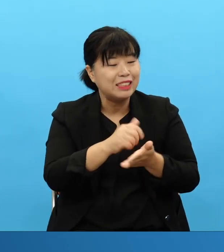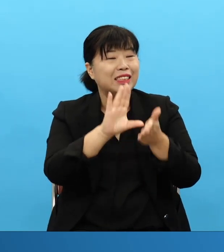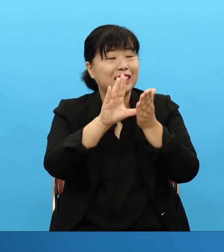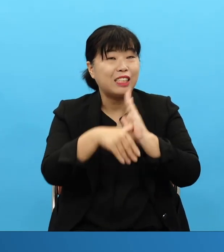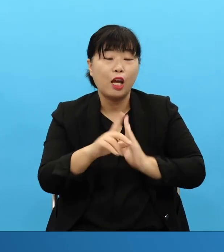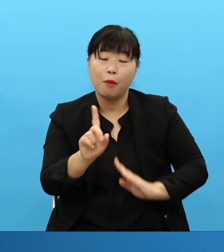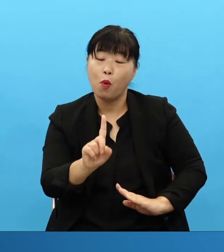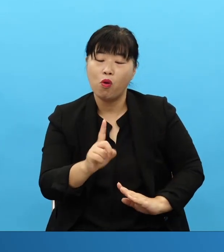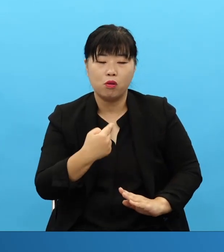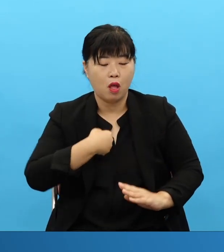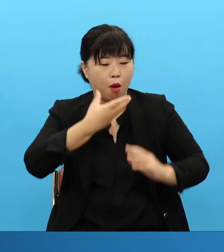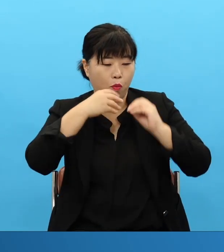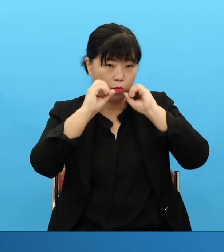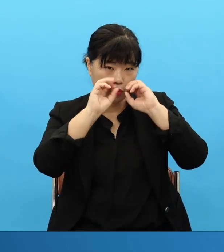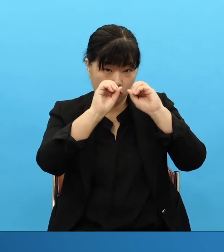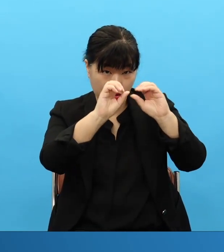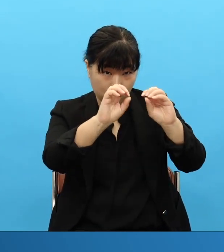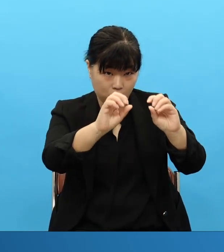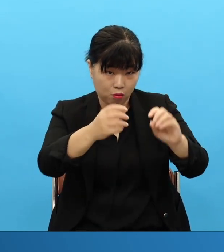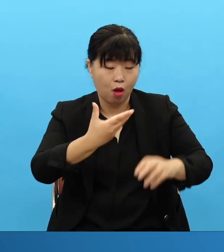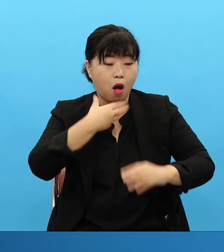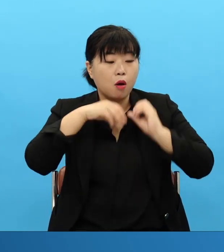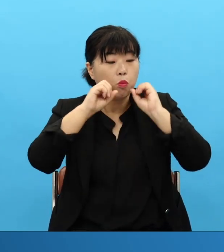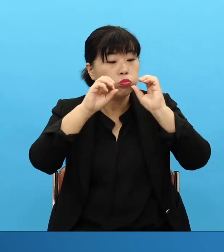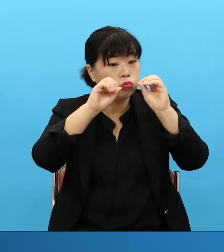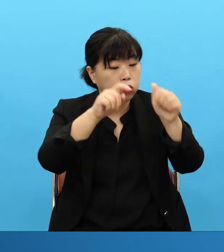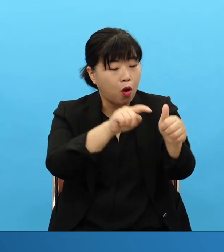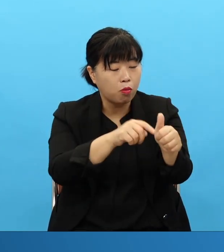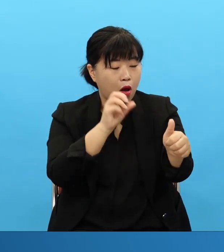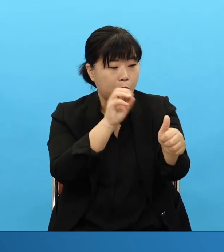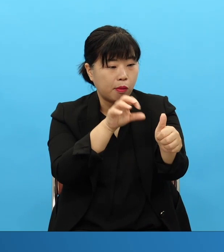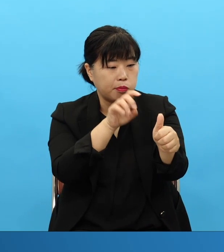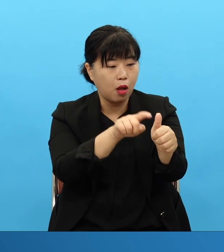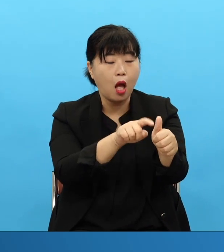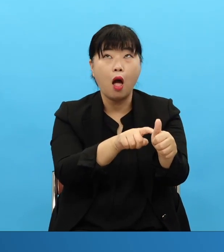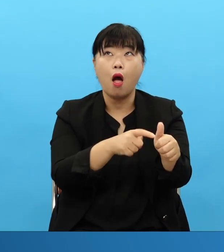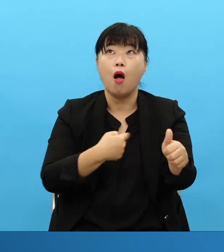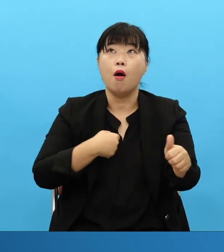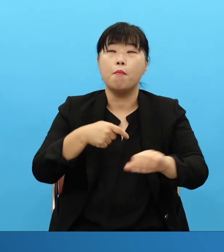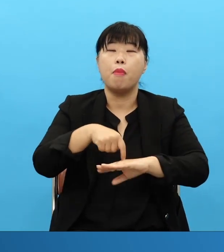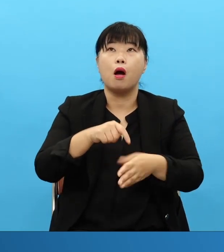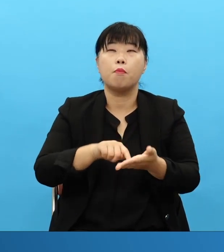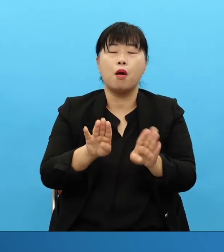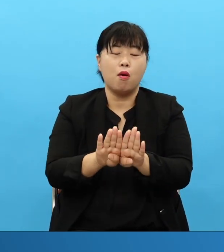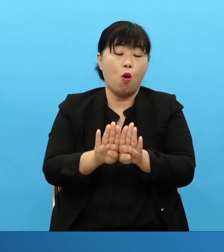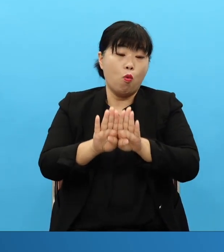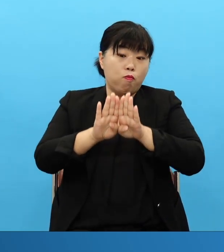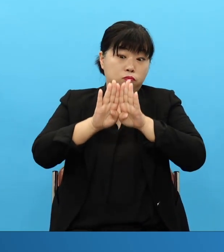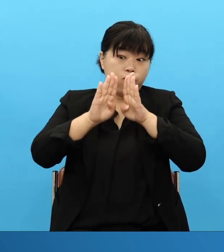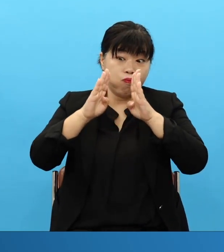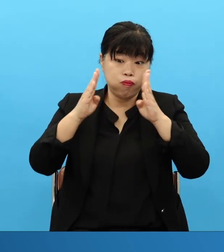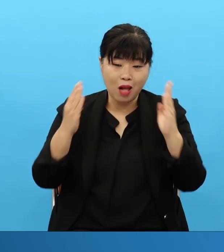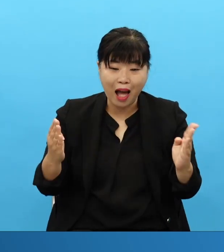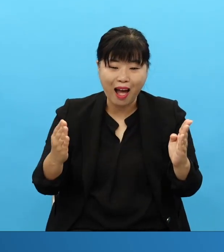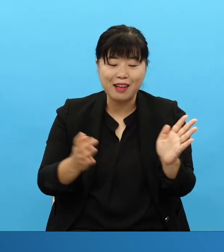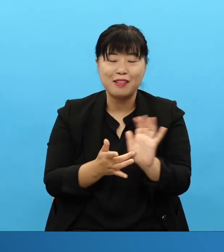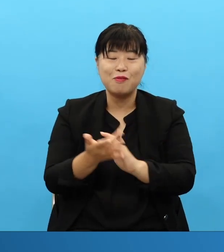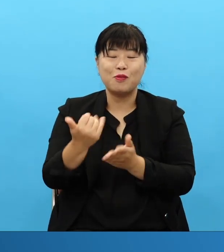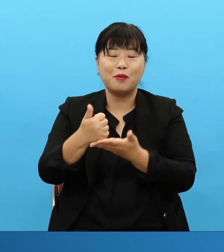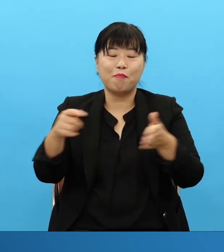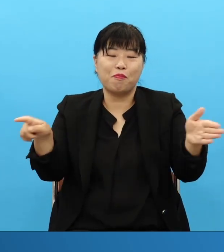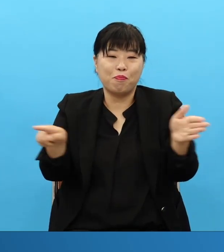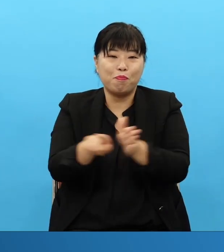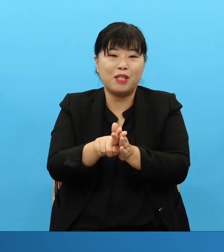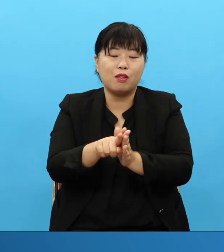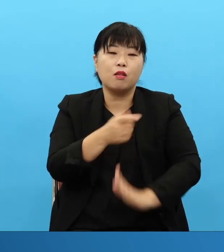이 사람이 완전히 하나님이 예비한 사람이에요. But this person was someone that God had completely 지금 prepared. 이게 제자인 겁니다. Simply put, he was a 그런 사람 disciple. 별말